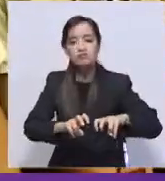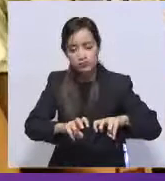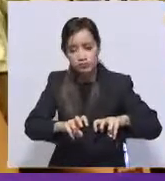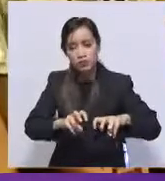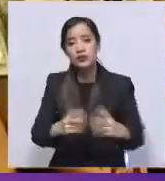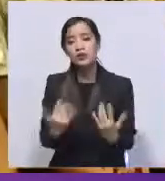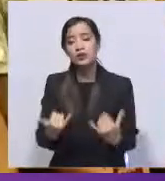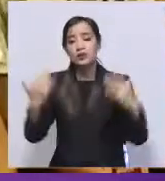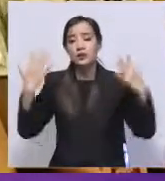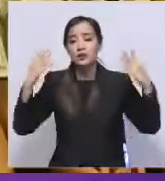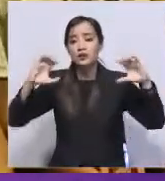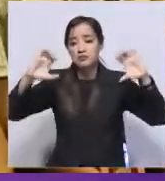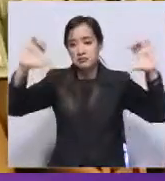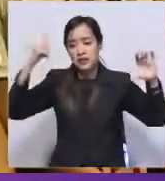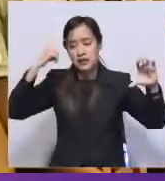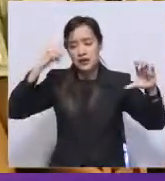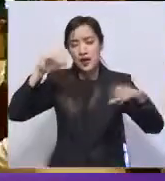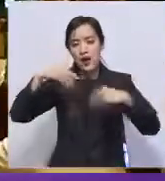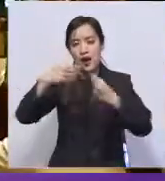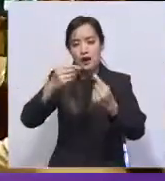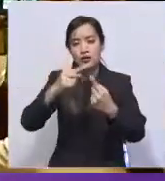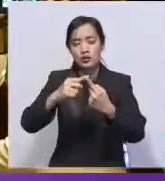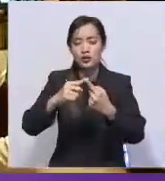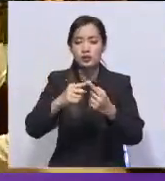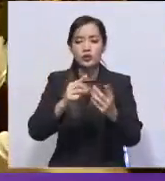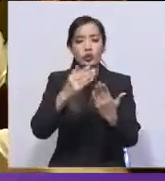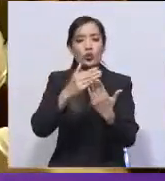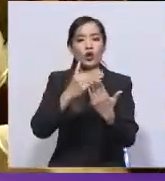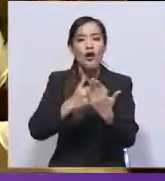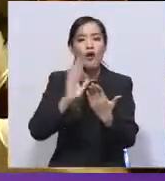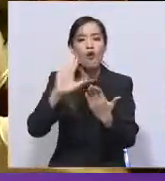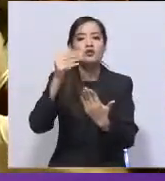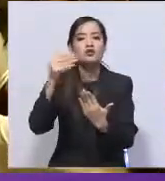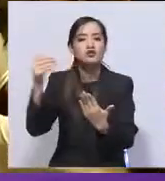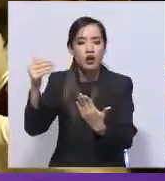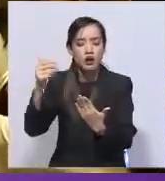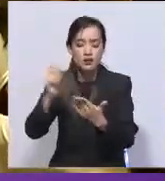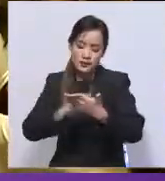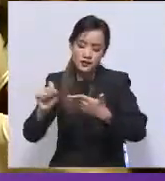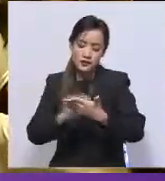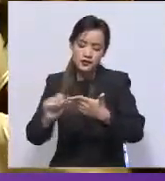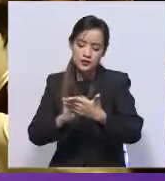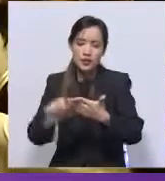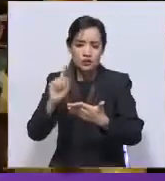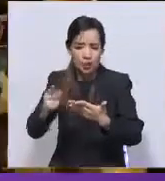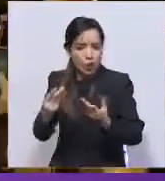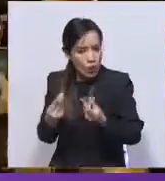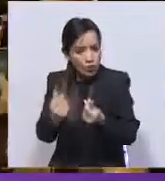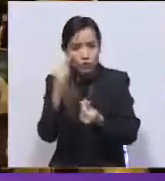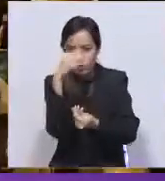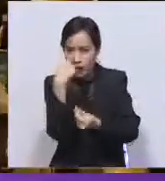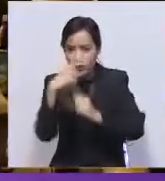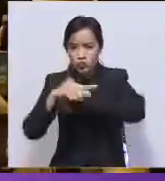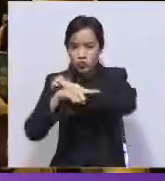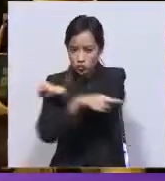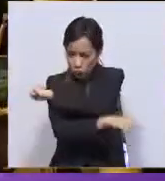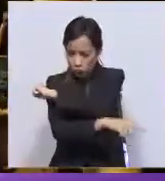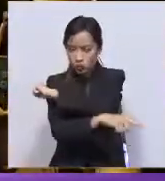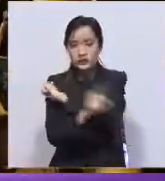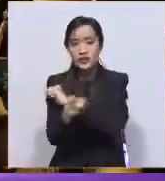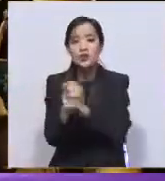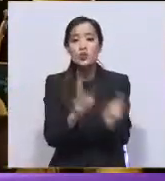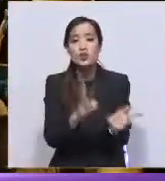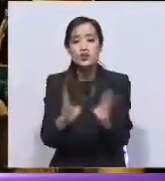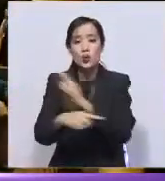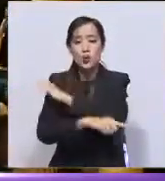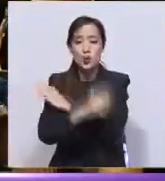ขณะเดียวกันรัฐบาลได้กำหนดเป็นวาระแห่งชาติและเขียนกฎหมายรวมไปถึงการเร่งรัดการดำเนินคดีกับผู้ทุจริตทำให้วิธี